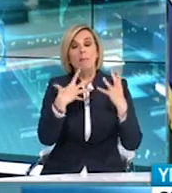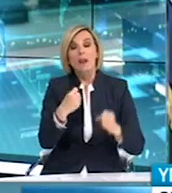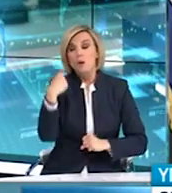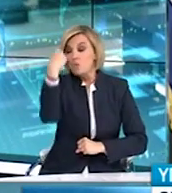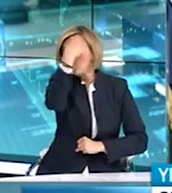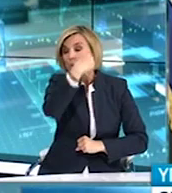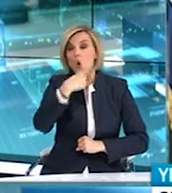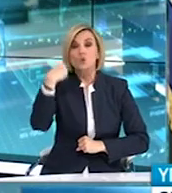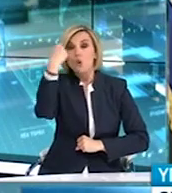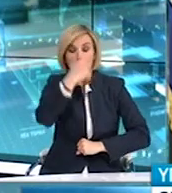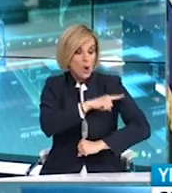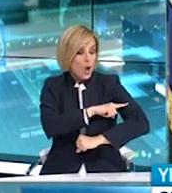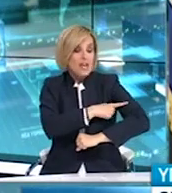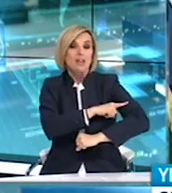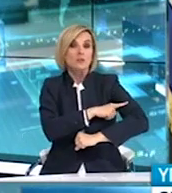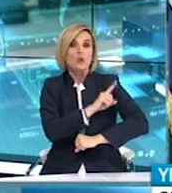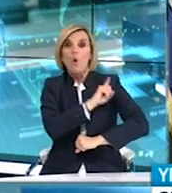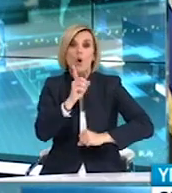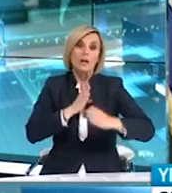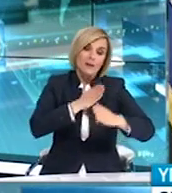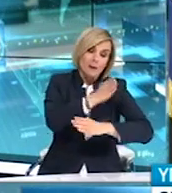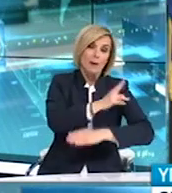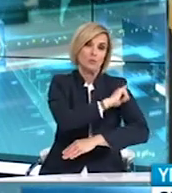και ο στόχος μας, να βγούμε καλύτεροι από αυτή την πανδημία.